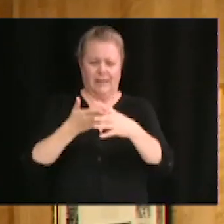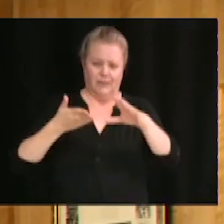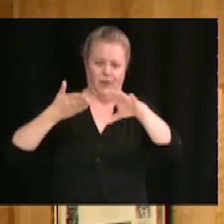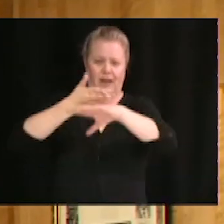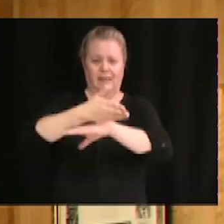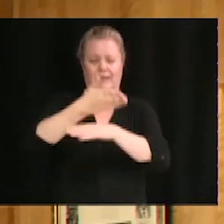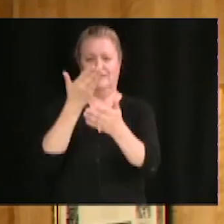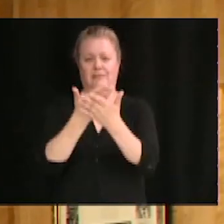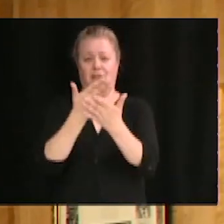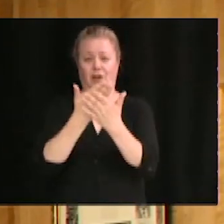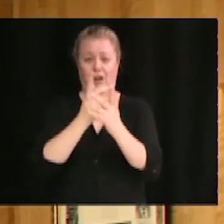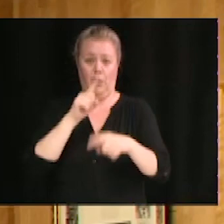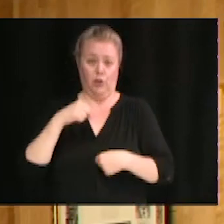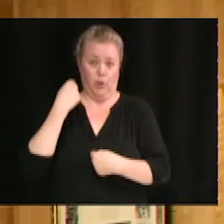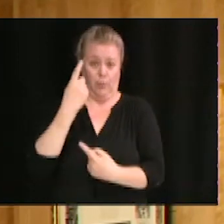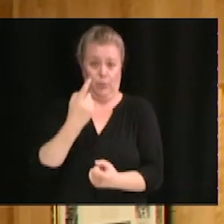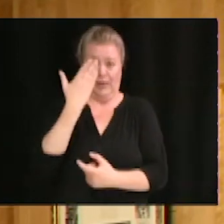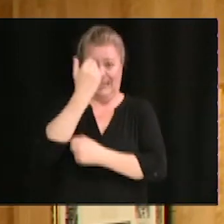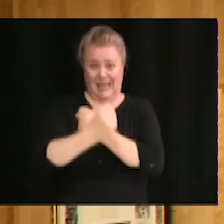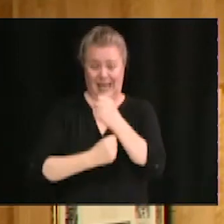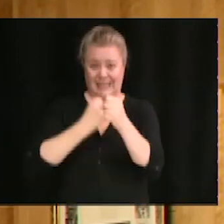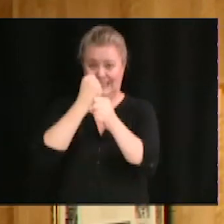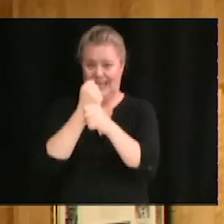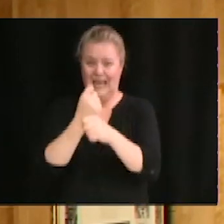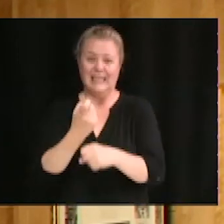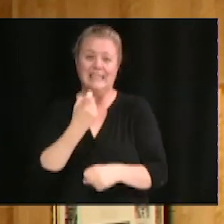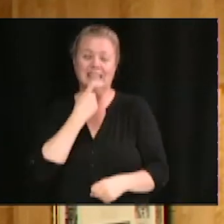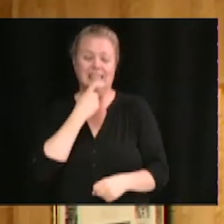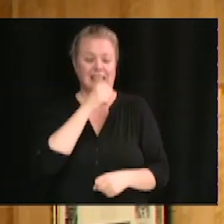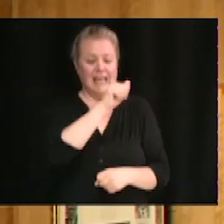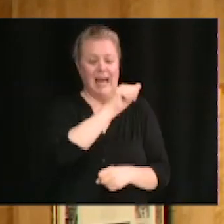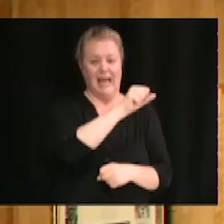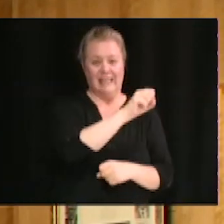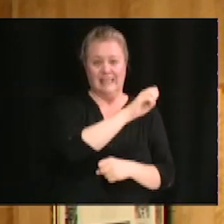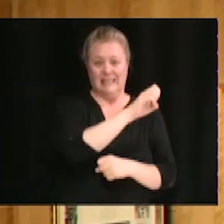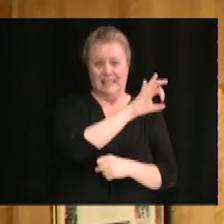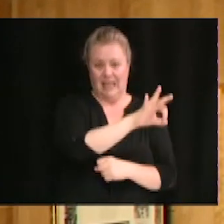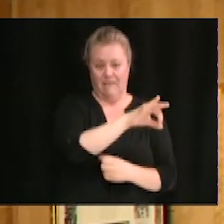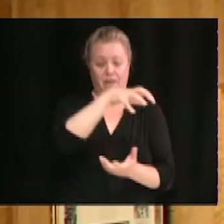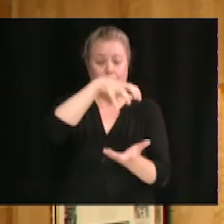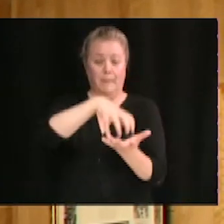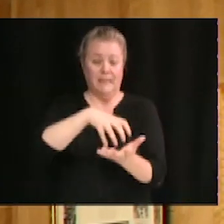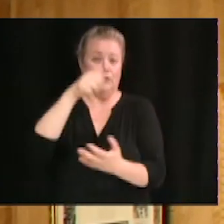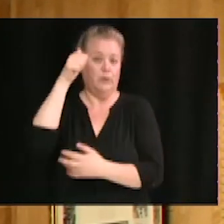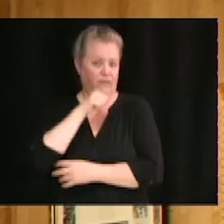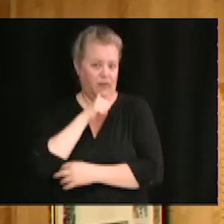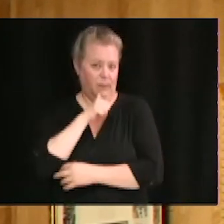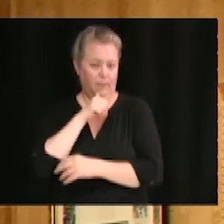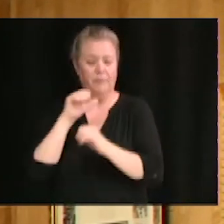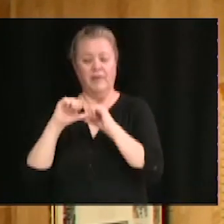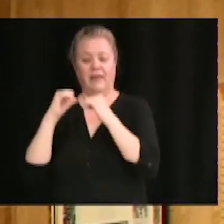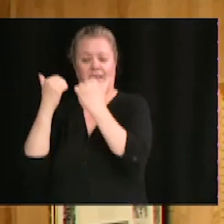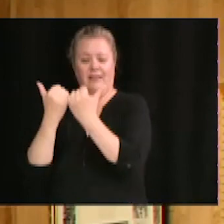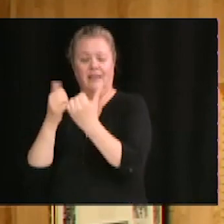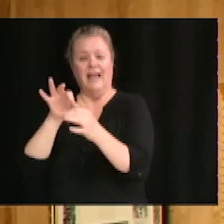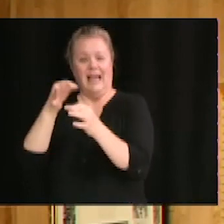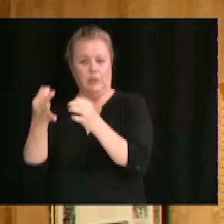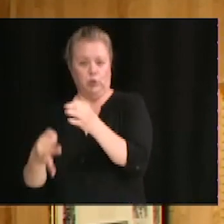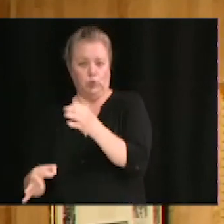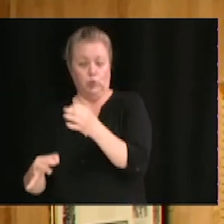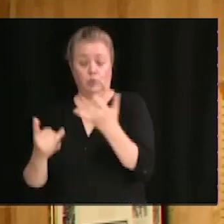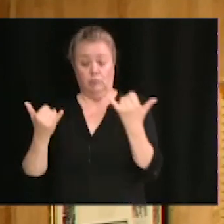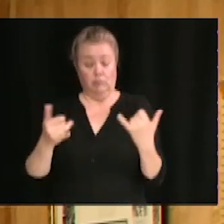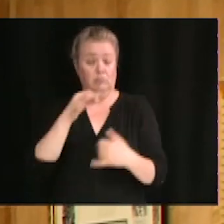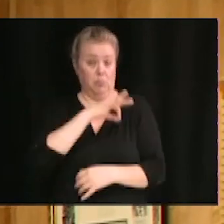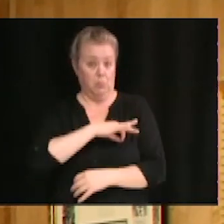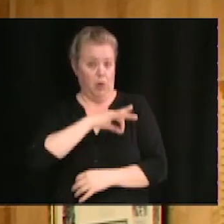comité est formé par l'ASSEF, la Maison des femmes et l'association La Source. Nous profitons de l'occasion